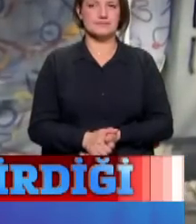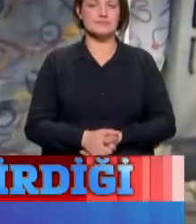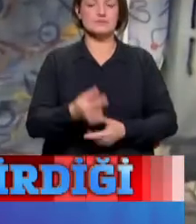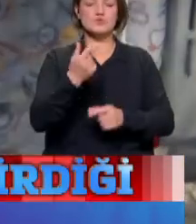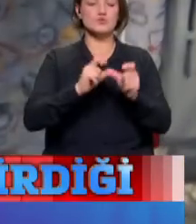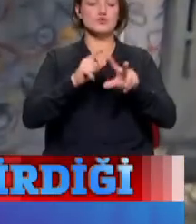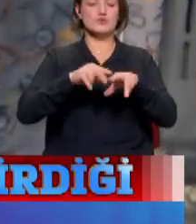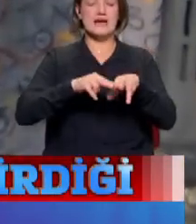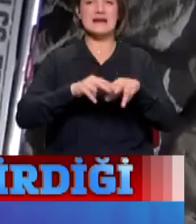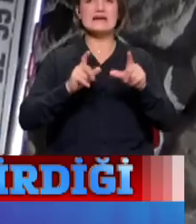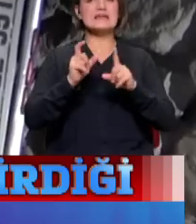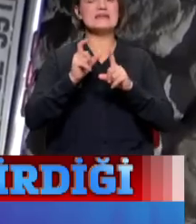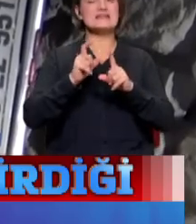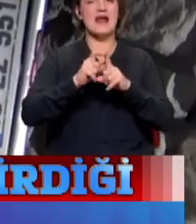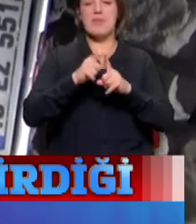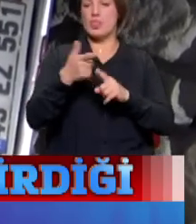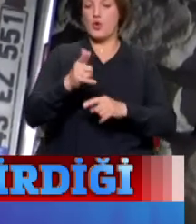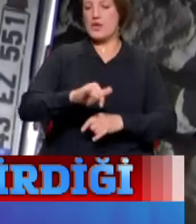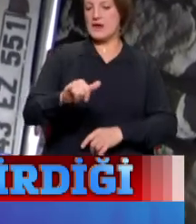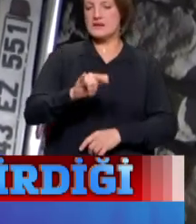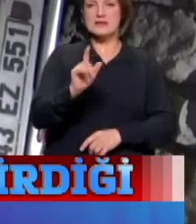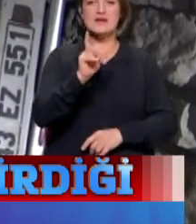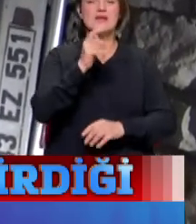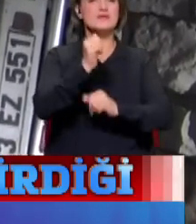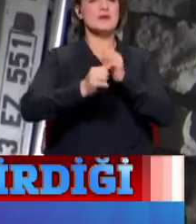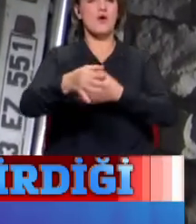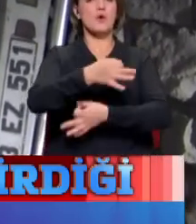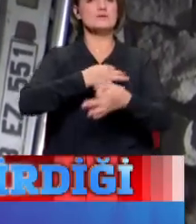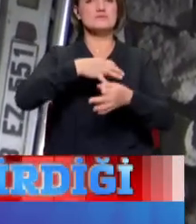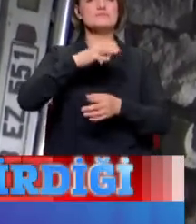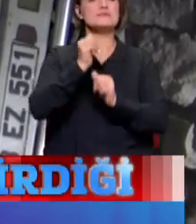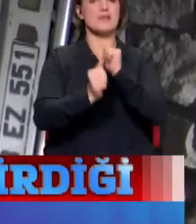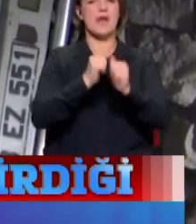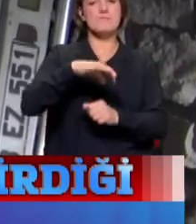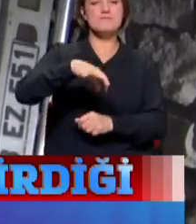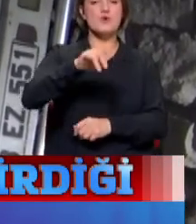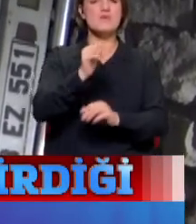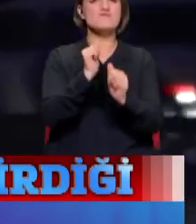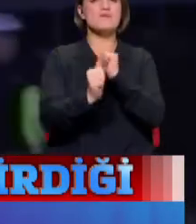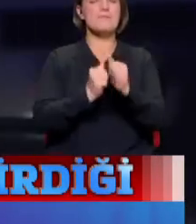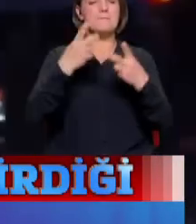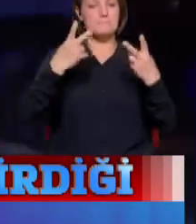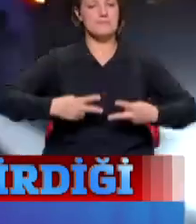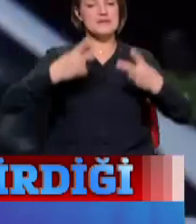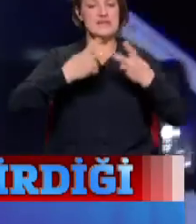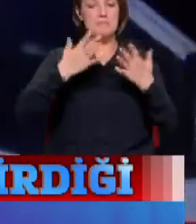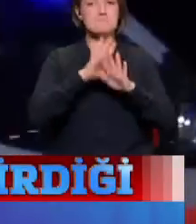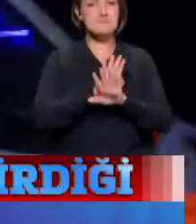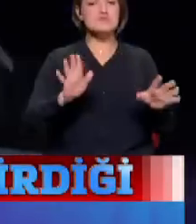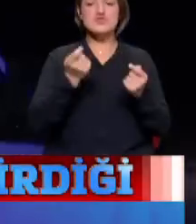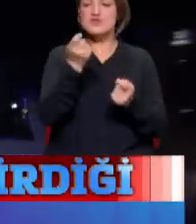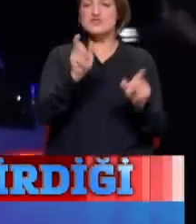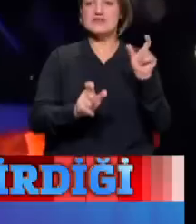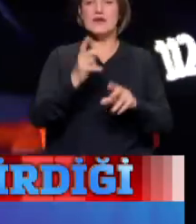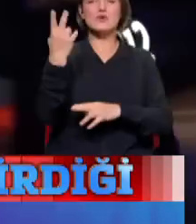Uşak Gediz yolu Derbent Köyü yakınlarında da Uşak Tekstil Organize Sanayi bölgesinden fabrikada mesaileri bitmiş işçileri